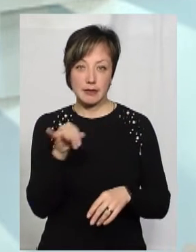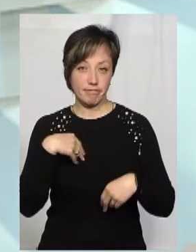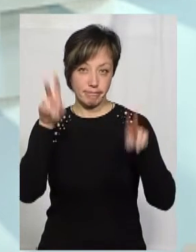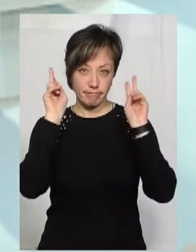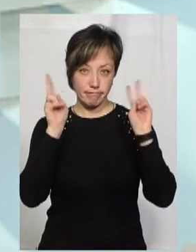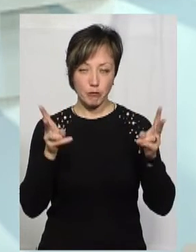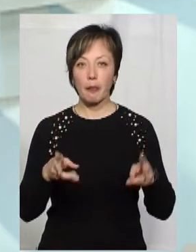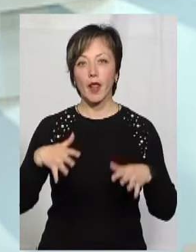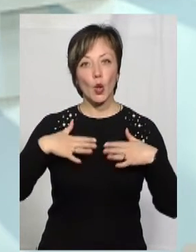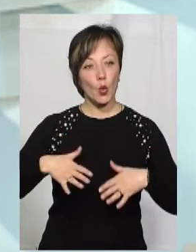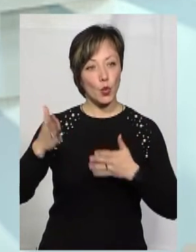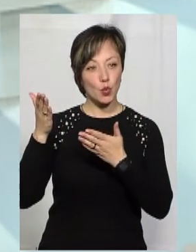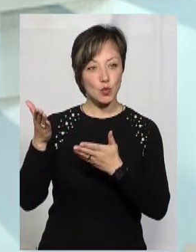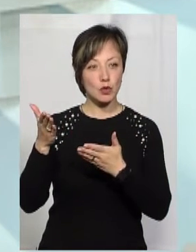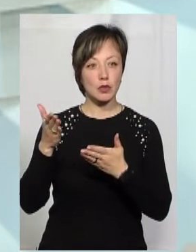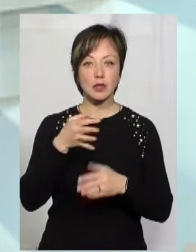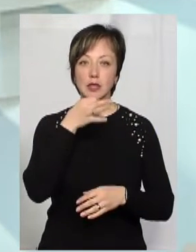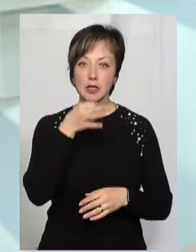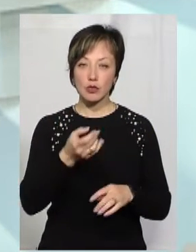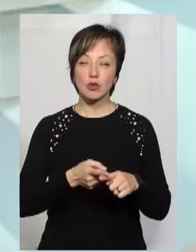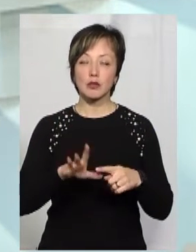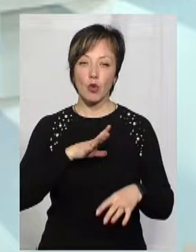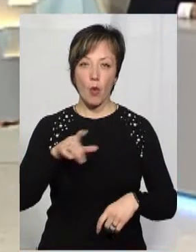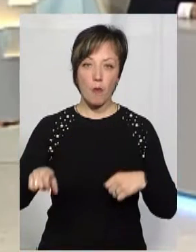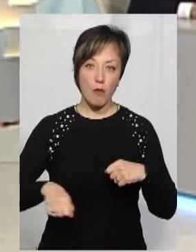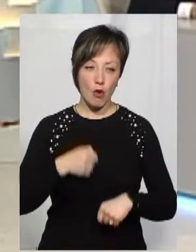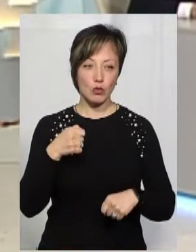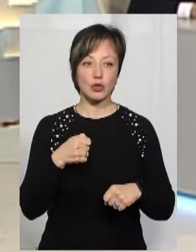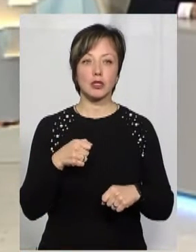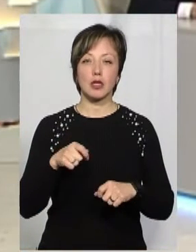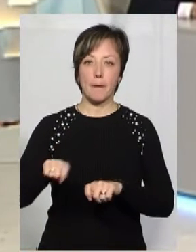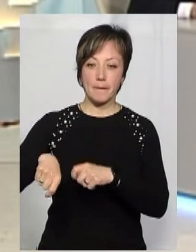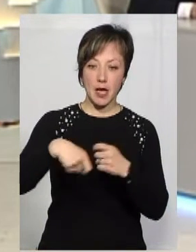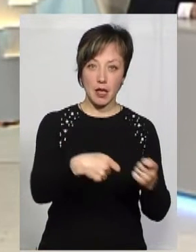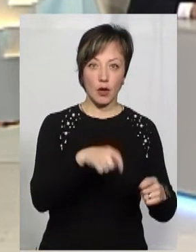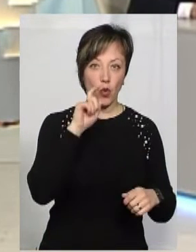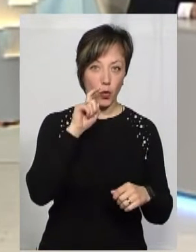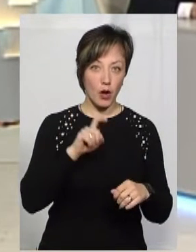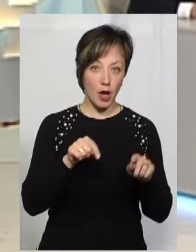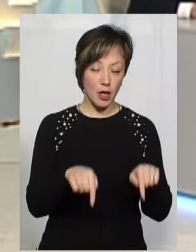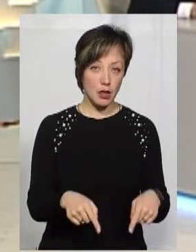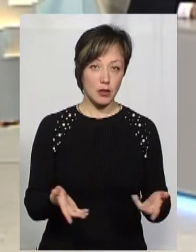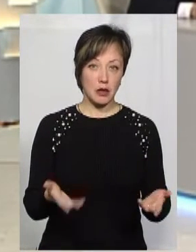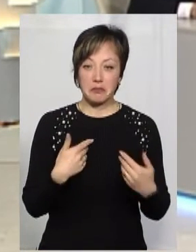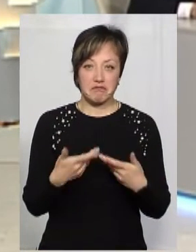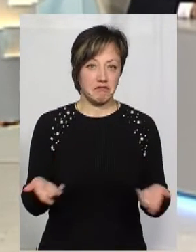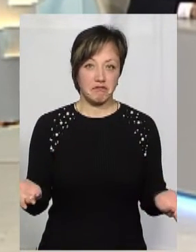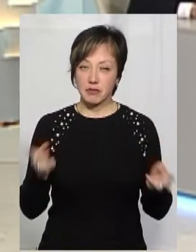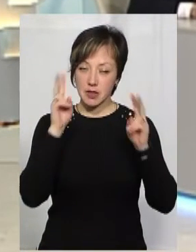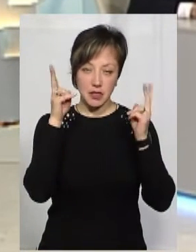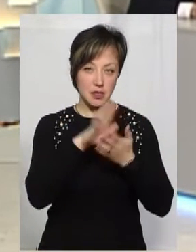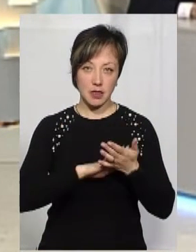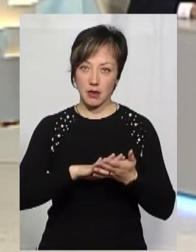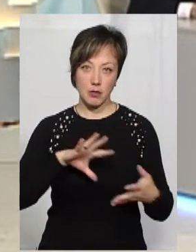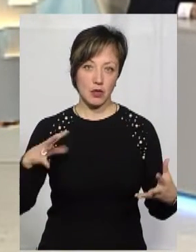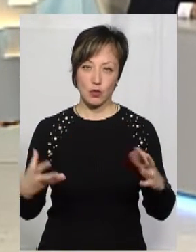завершені. Грузинська сторона там сказала, що це було порушення, передали в український на Україну. Ми не знаємо результату